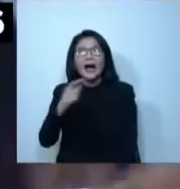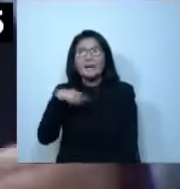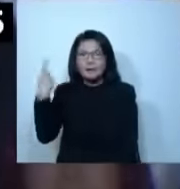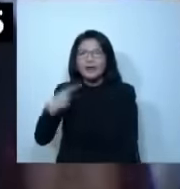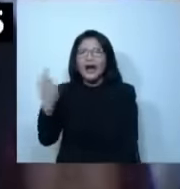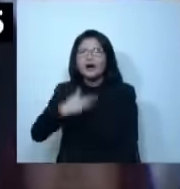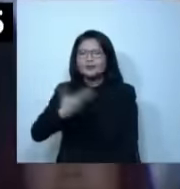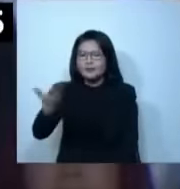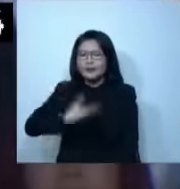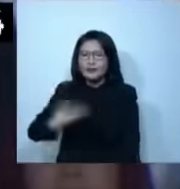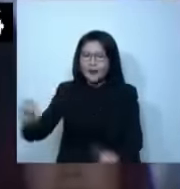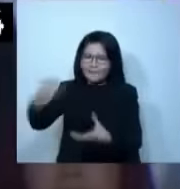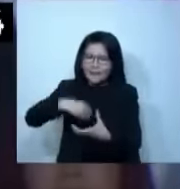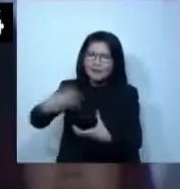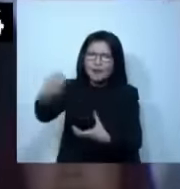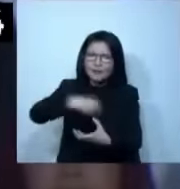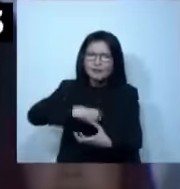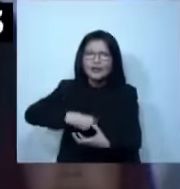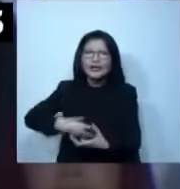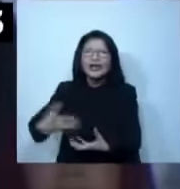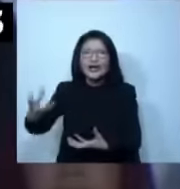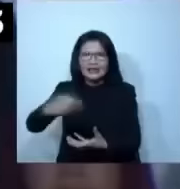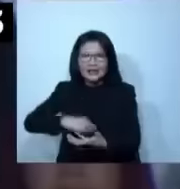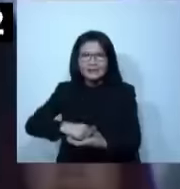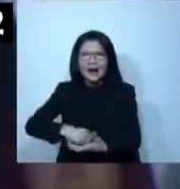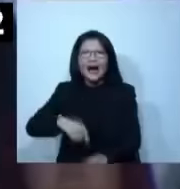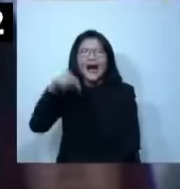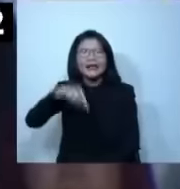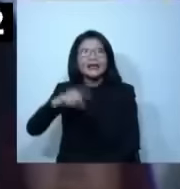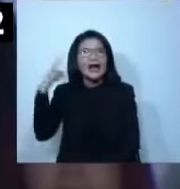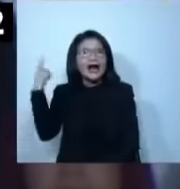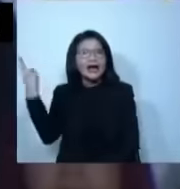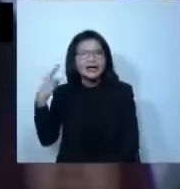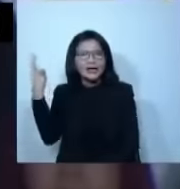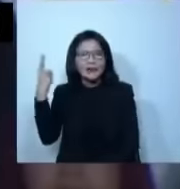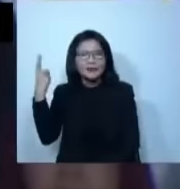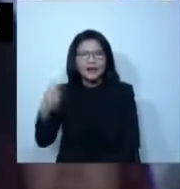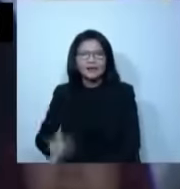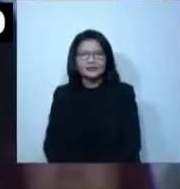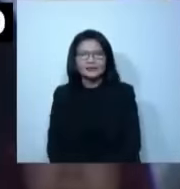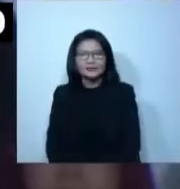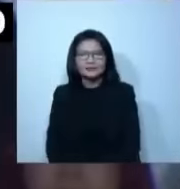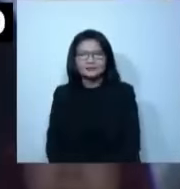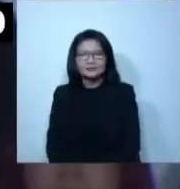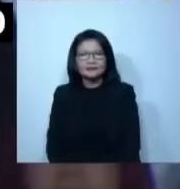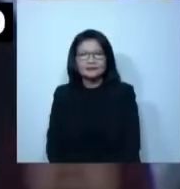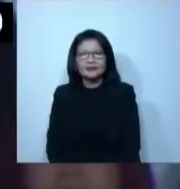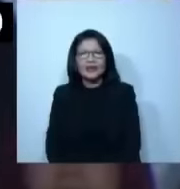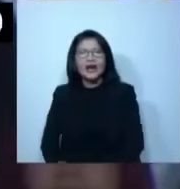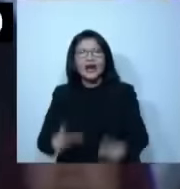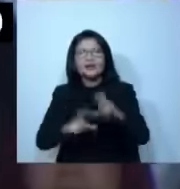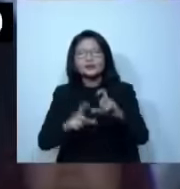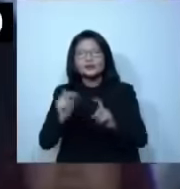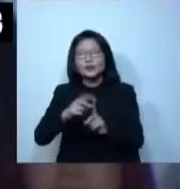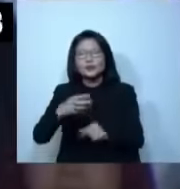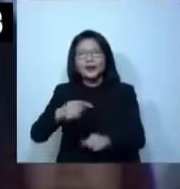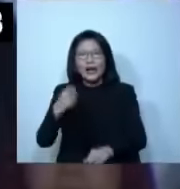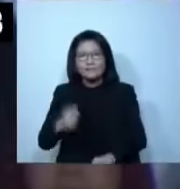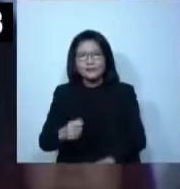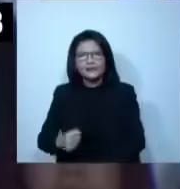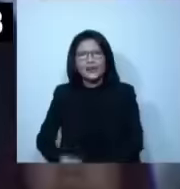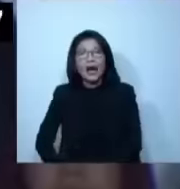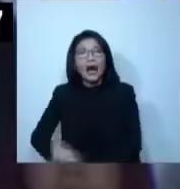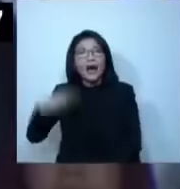dan kritikan, inilah yang akan kita angkat menjadi government super apps. Sehingga ketika itu tidak berjalan,